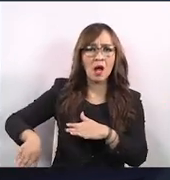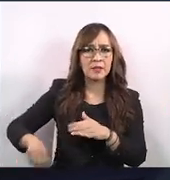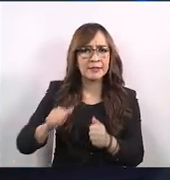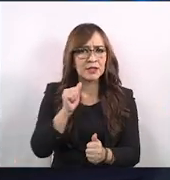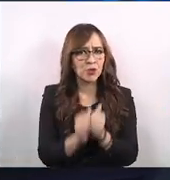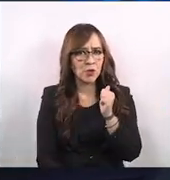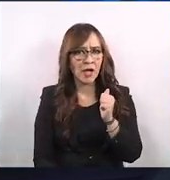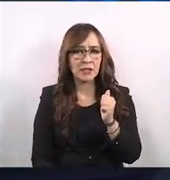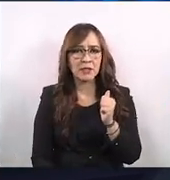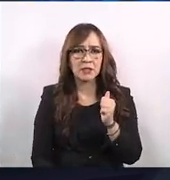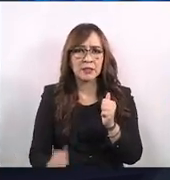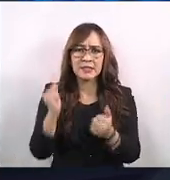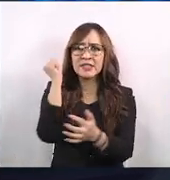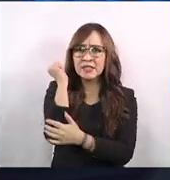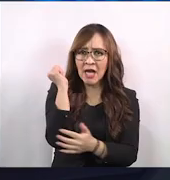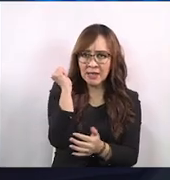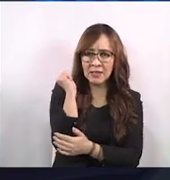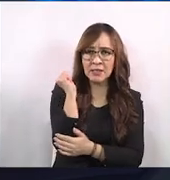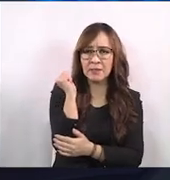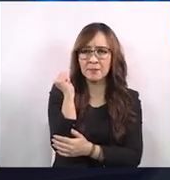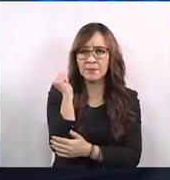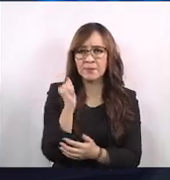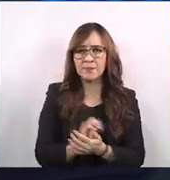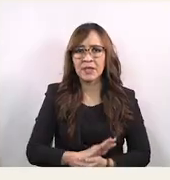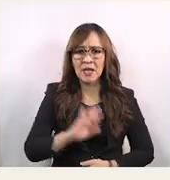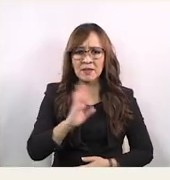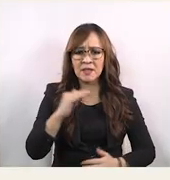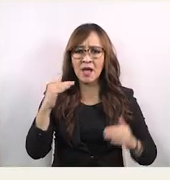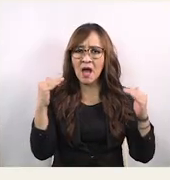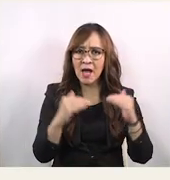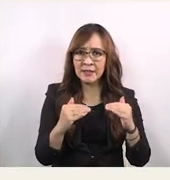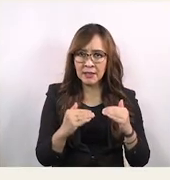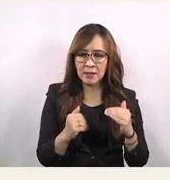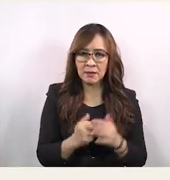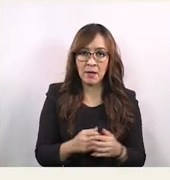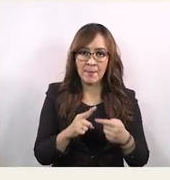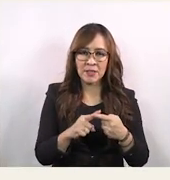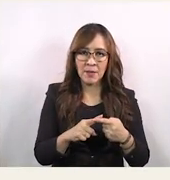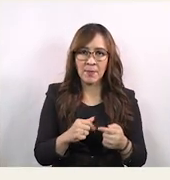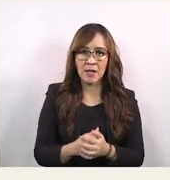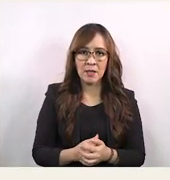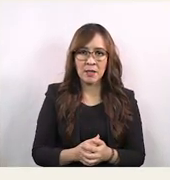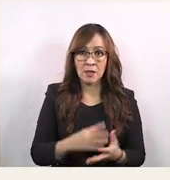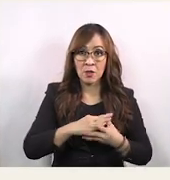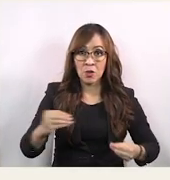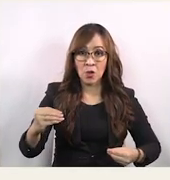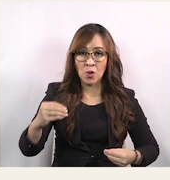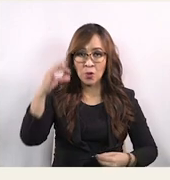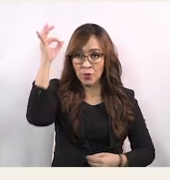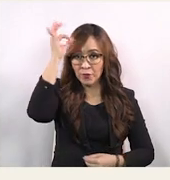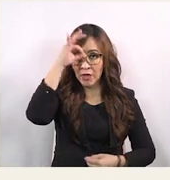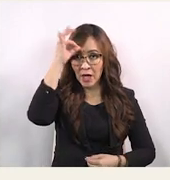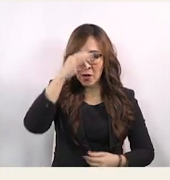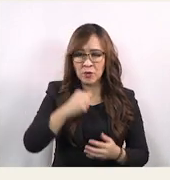Hai dicurangi bijak hati diperlakukan secara tidak adil Jadi yang pertama viral Hai